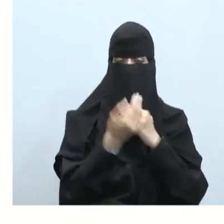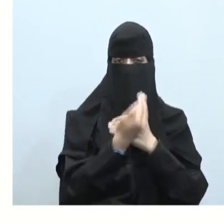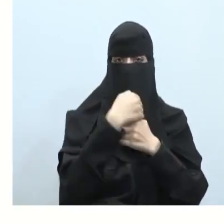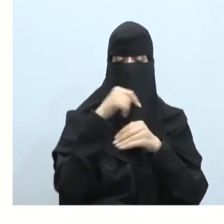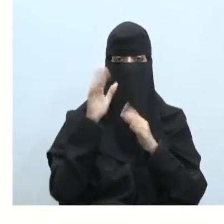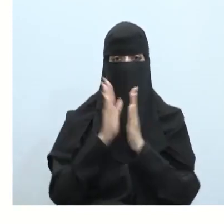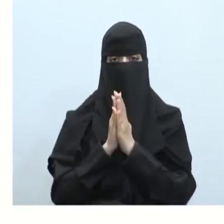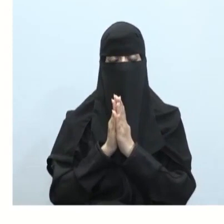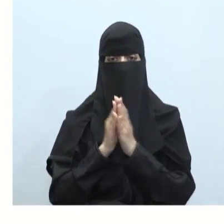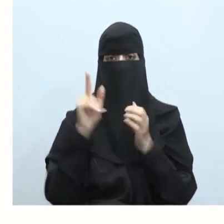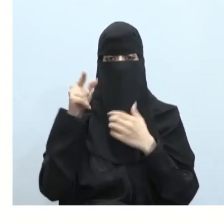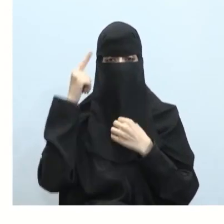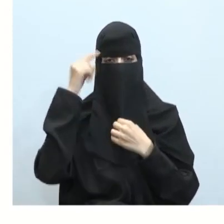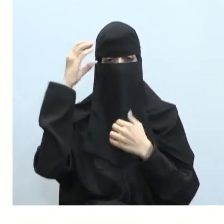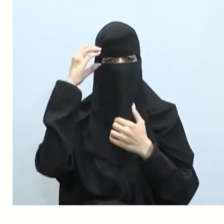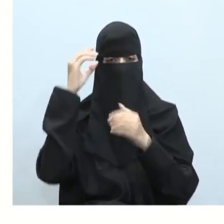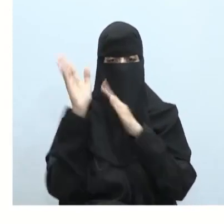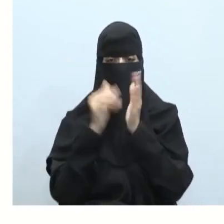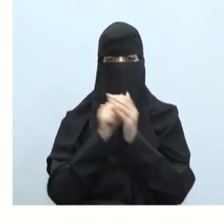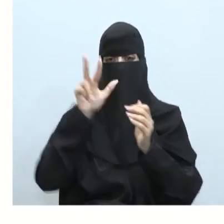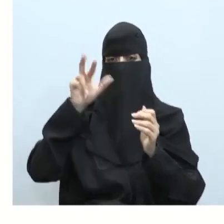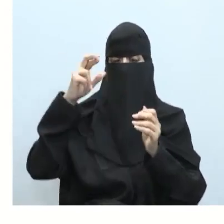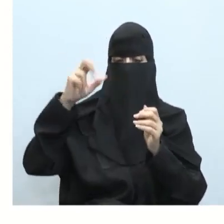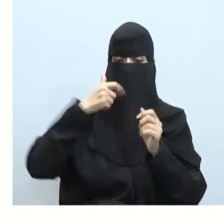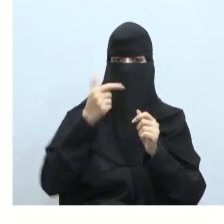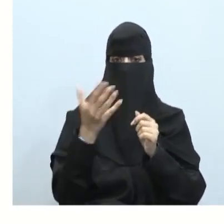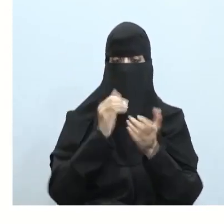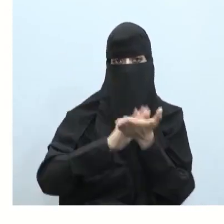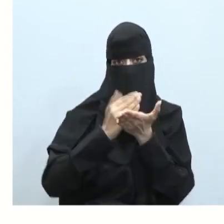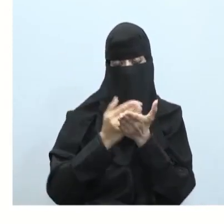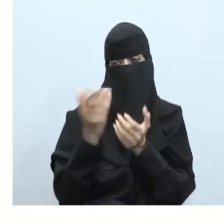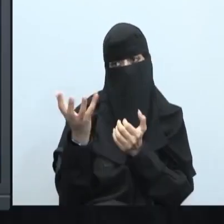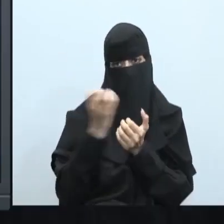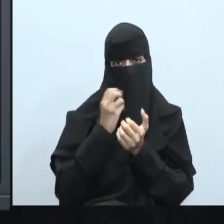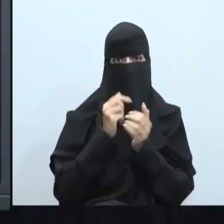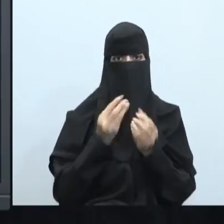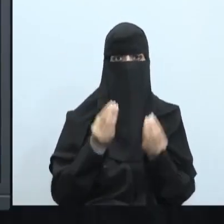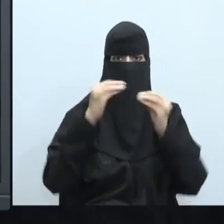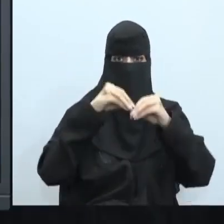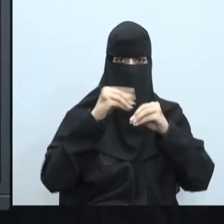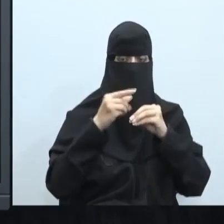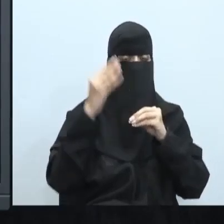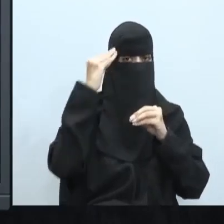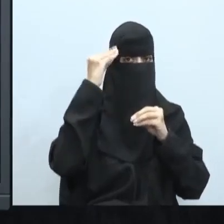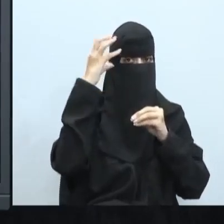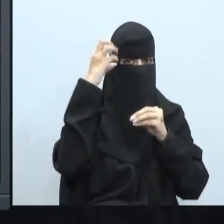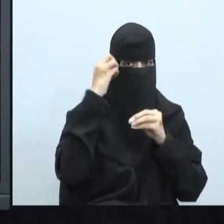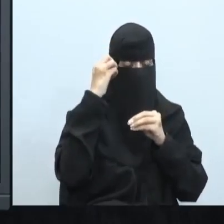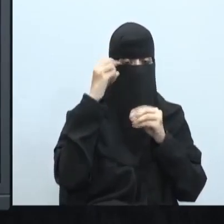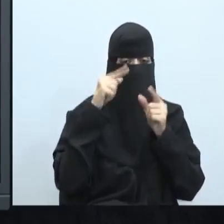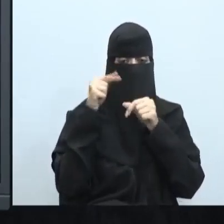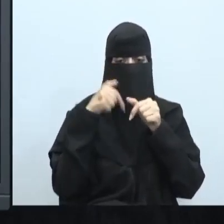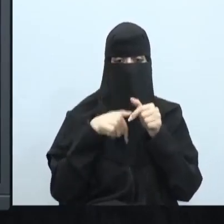في الذاكره المترجم يتطلب المزيد من الذاكره بسبب انشاء برنامج الكائن قلت ان المترجم ينشئ برنامج